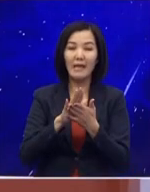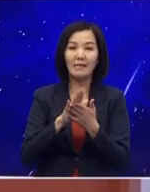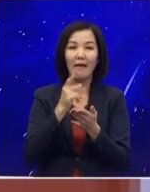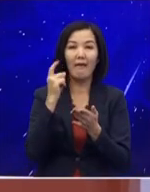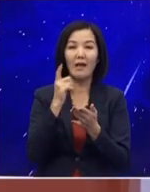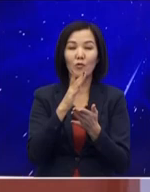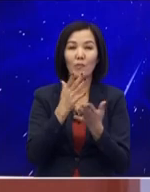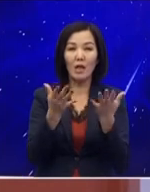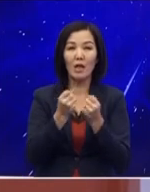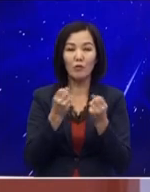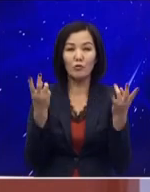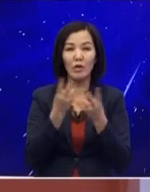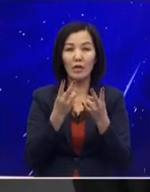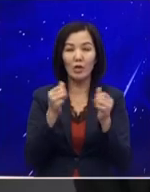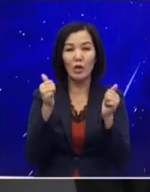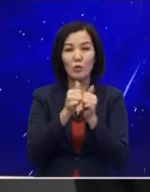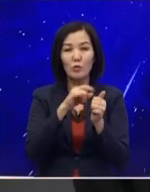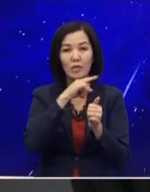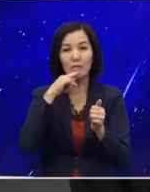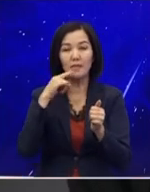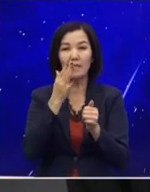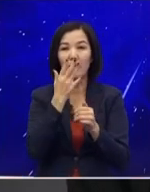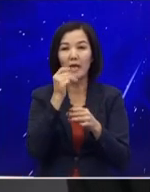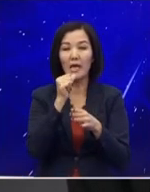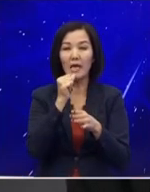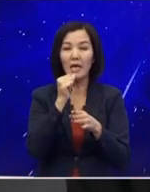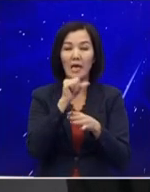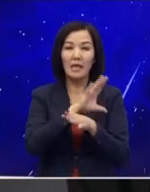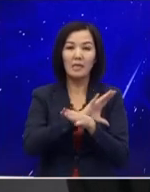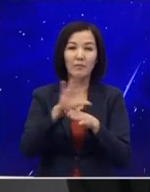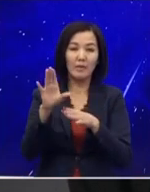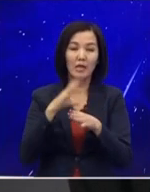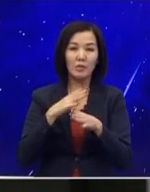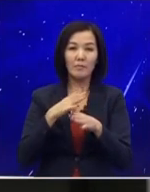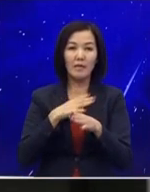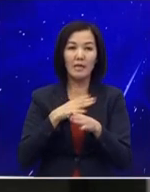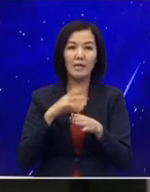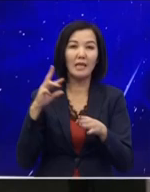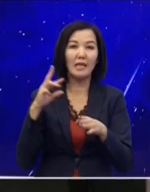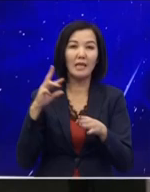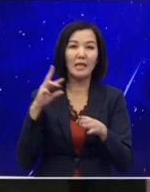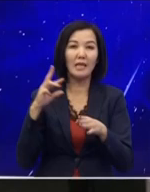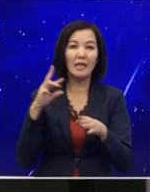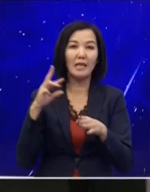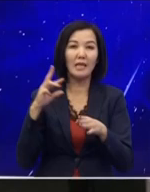Ішкі нарықтан басқа көршілес Ресейге жіберіледі. Ол жерде химиялық қоспалардың жоқтығы жоғары бағаланған.